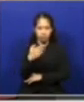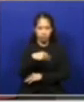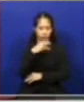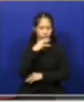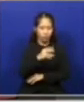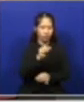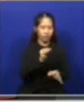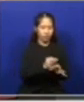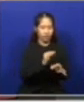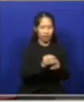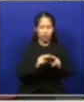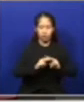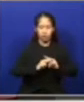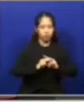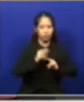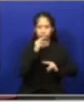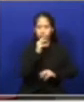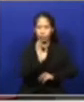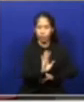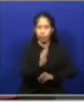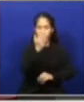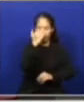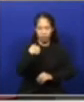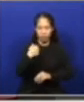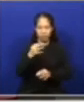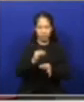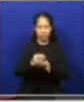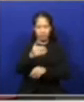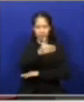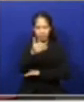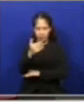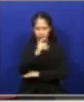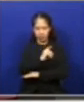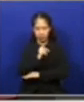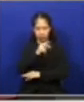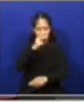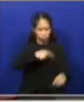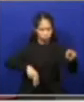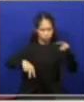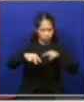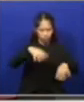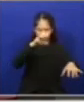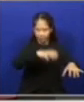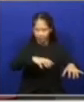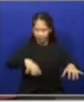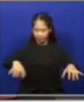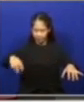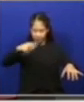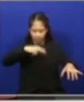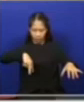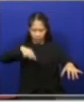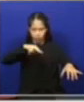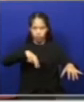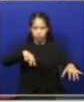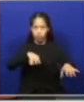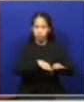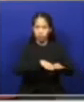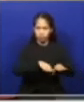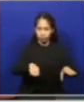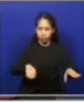นเพราะว่าแบงก์ชาติมีหน้าที่ดูแลสถาบันการเงินให้มีเสถียรภาพที่ไม่มีปัญหา